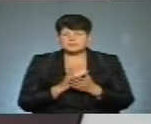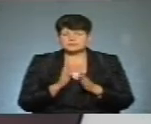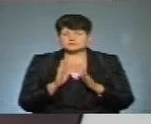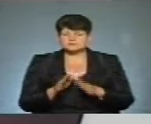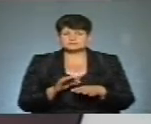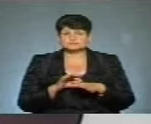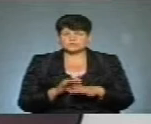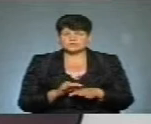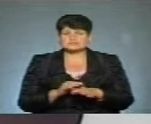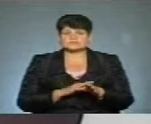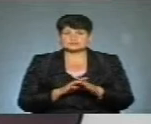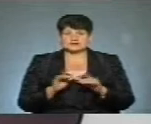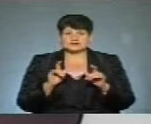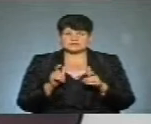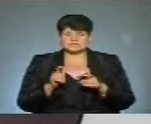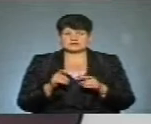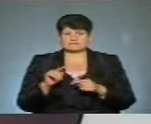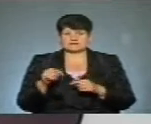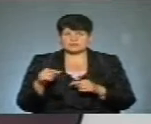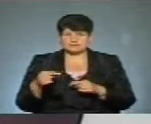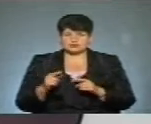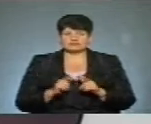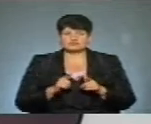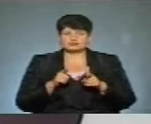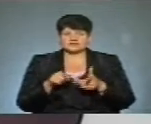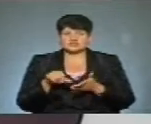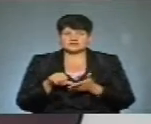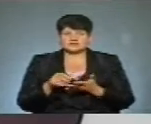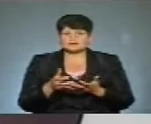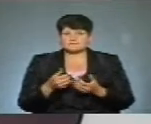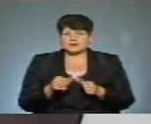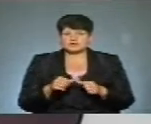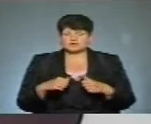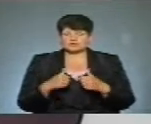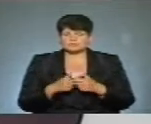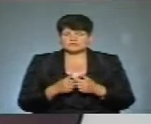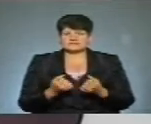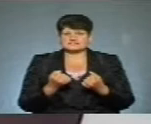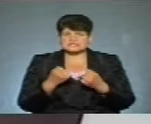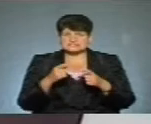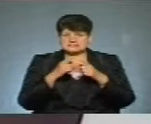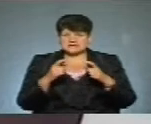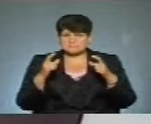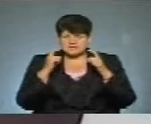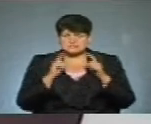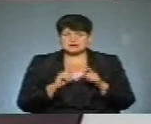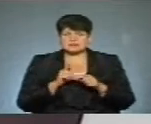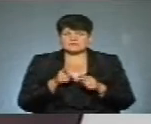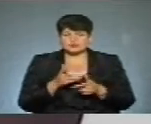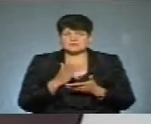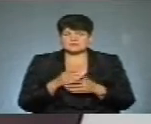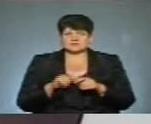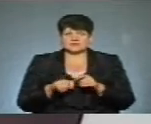з дотриманням карантинних вимог. Зокрема, вступники і члени приймальної комісії у захисних масках, а на вході до вишу мають